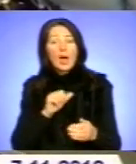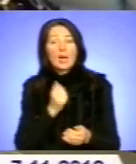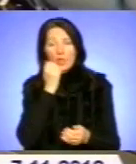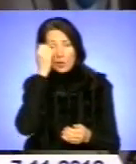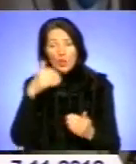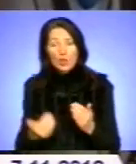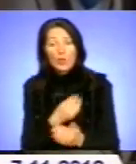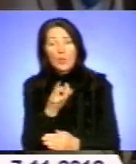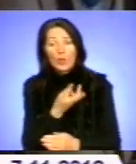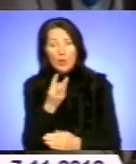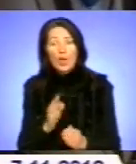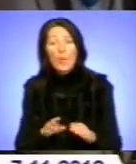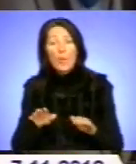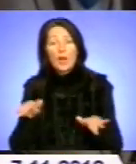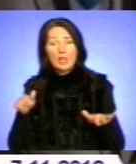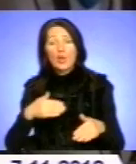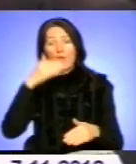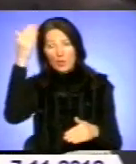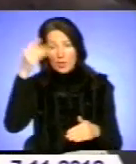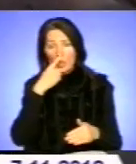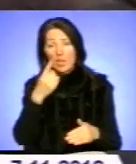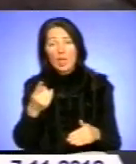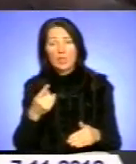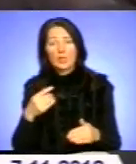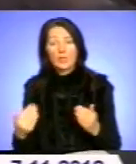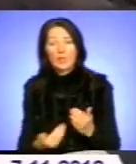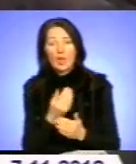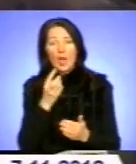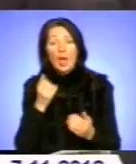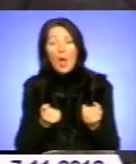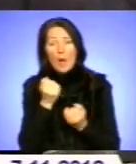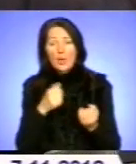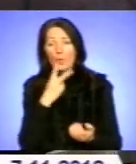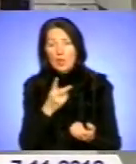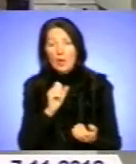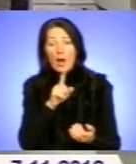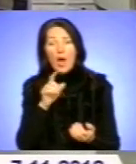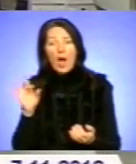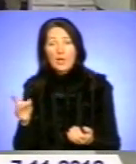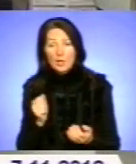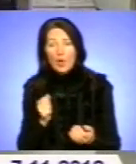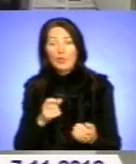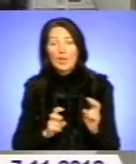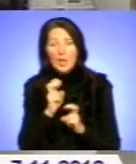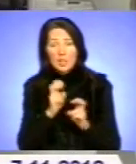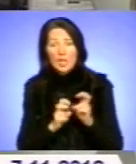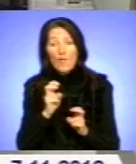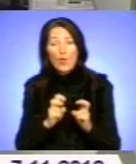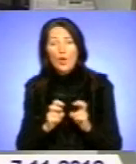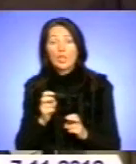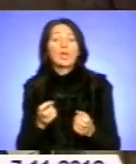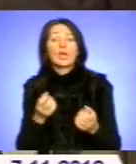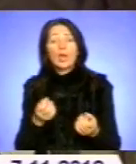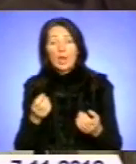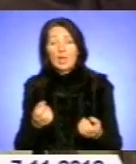більшій відстані. Модернізовані машини презентував Микола Азаров на заводі 410-ї цивільної авіації. Впевнений, їх можна використовувати як в обороні,